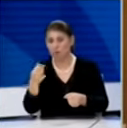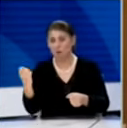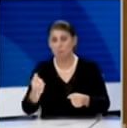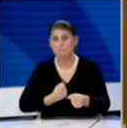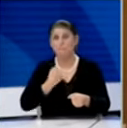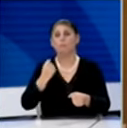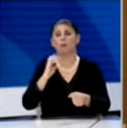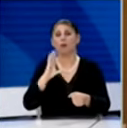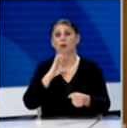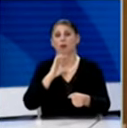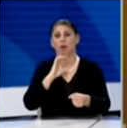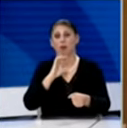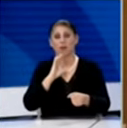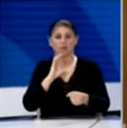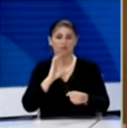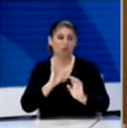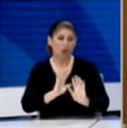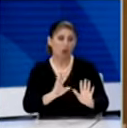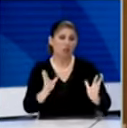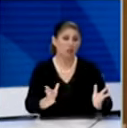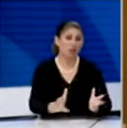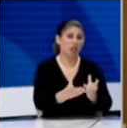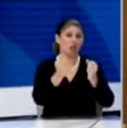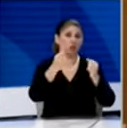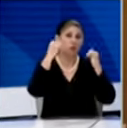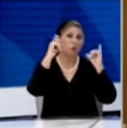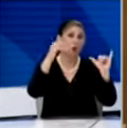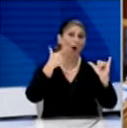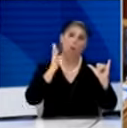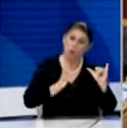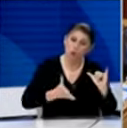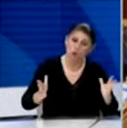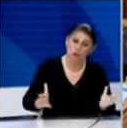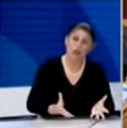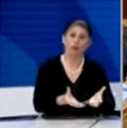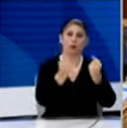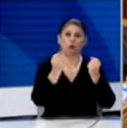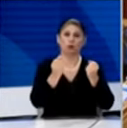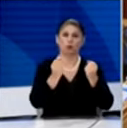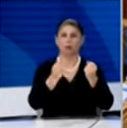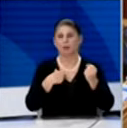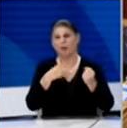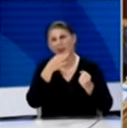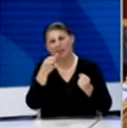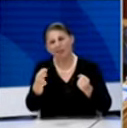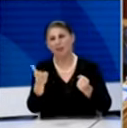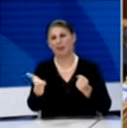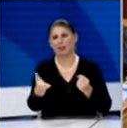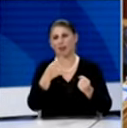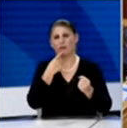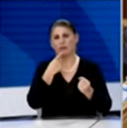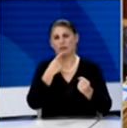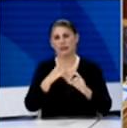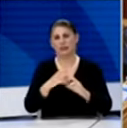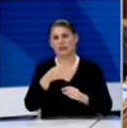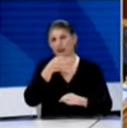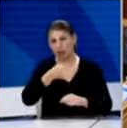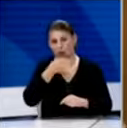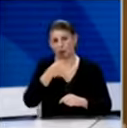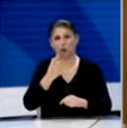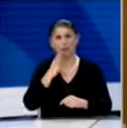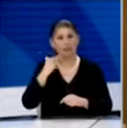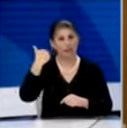«Δεν με αφήσανε να σώσω τα ζώα μου, μπορούσα να τα σώσω». Δεν θα λέγατε αυτά που λέτε σήμερα,